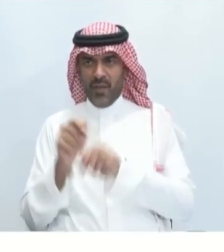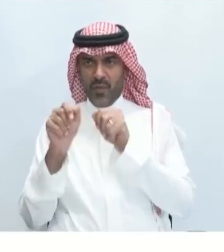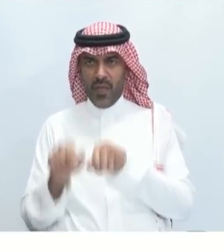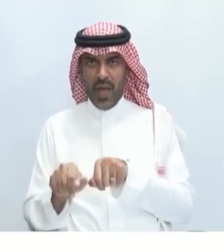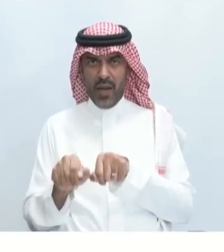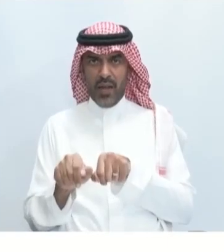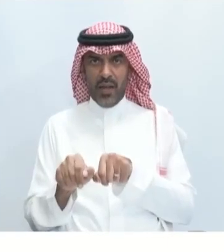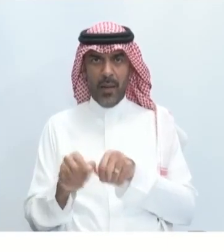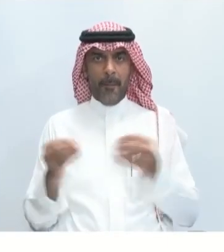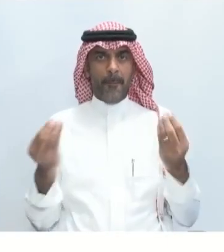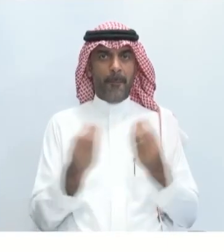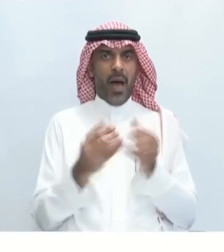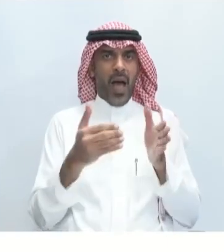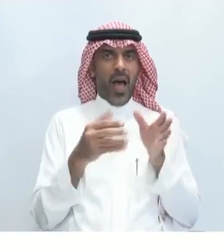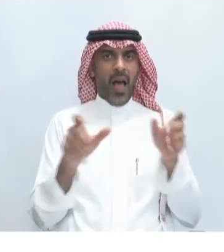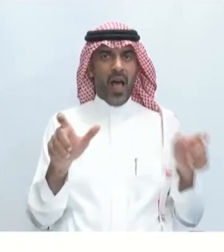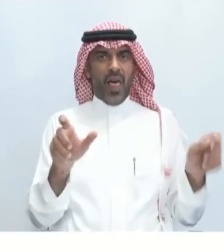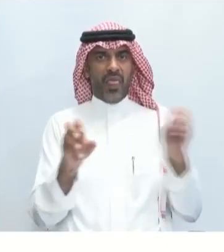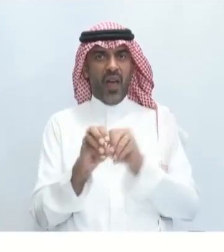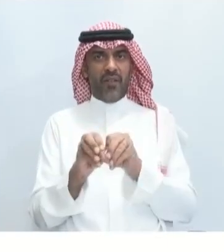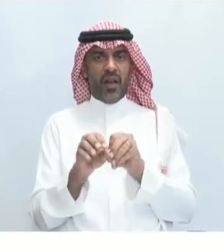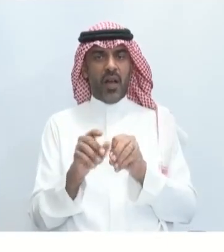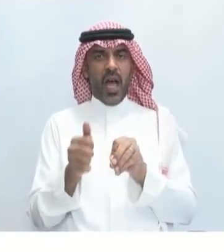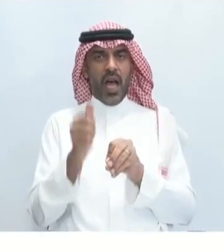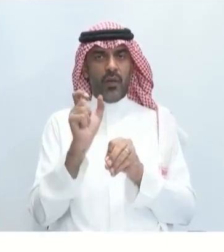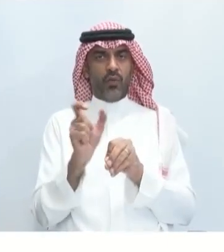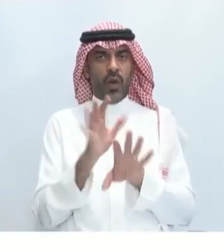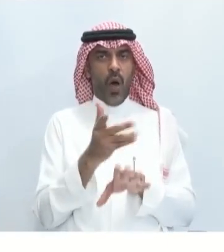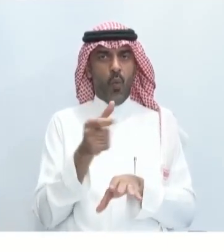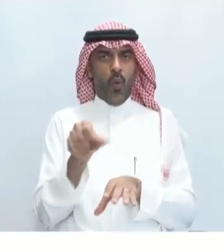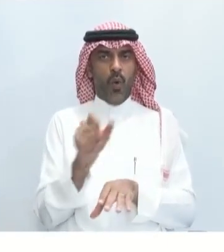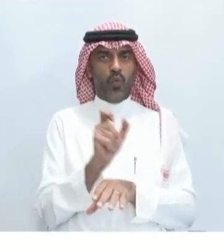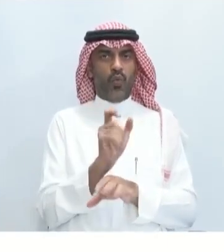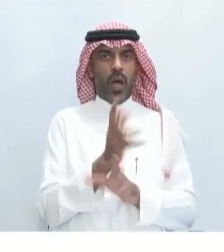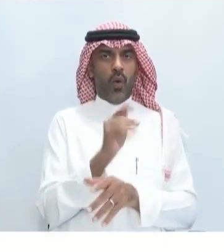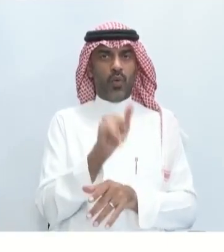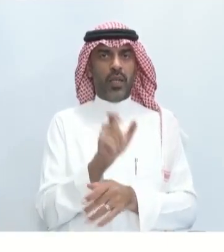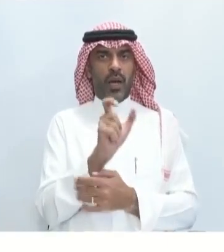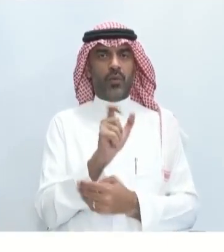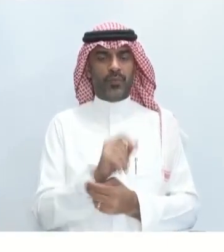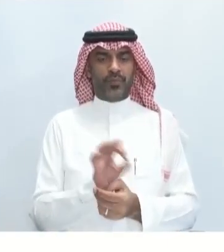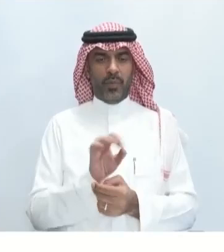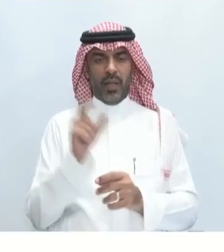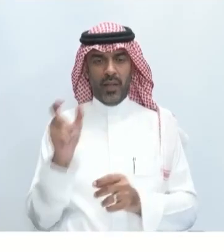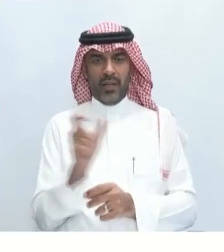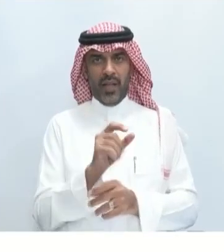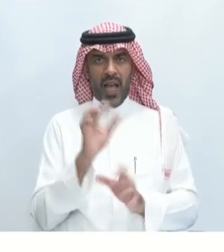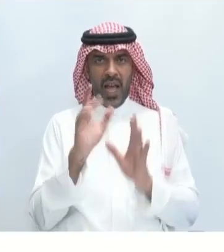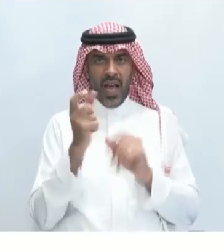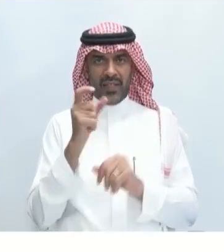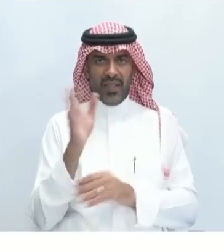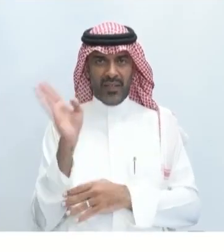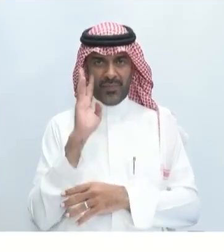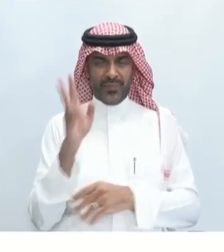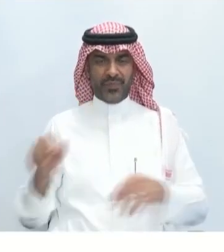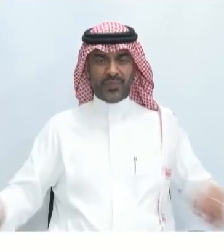اخره الف ونون او واو ونون او ياء ونون صيغه يفعلان تفعلان